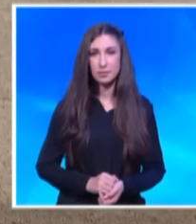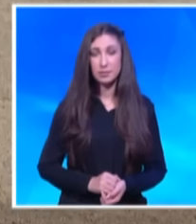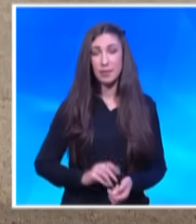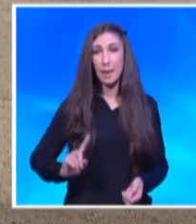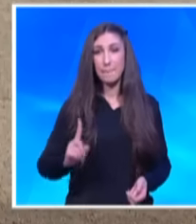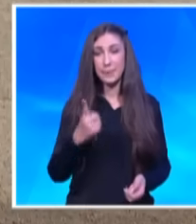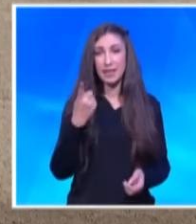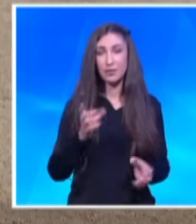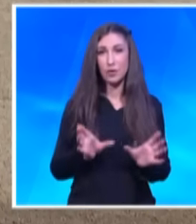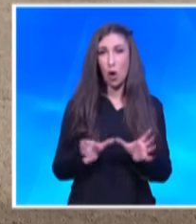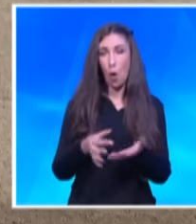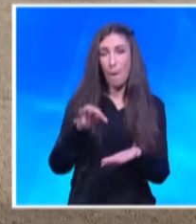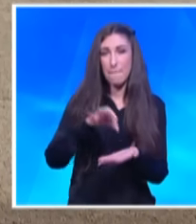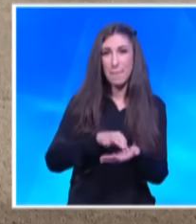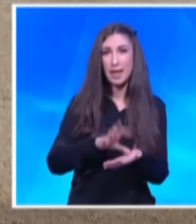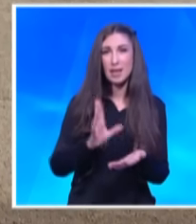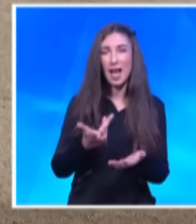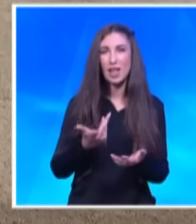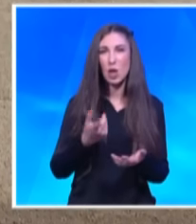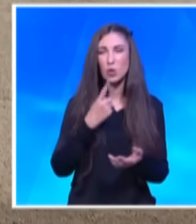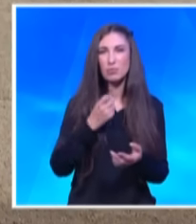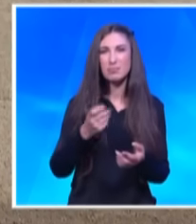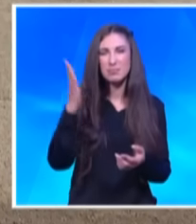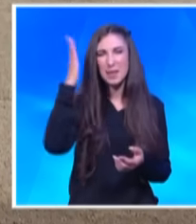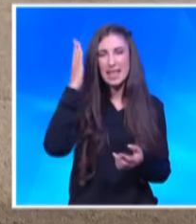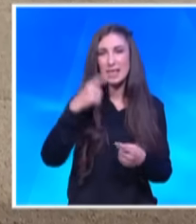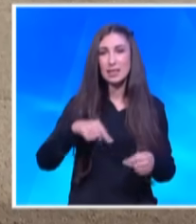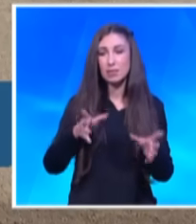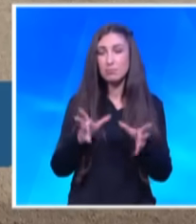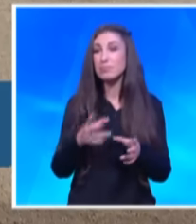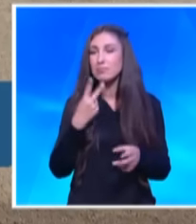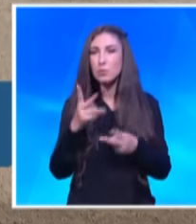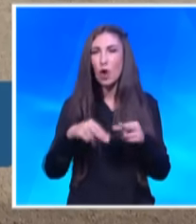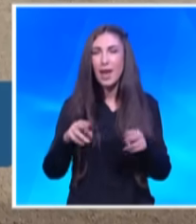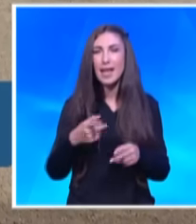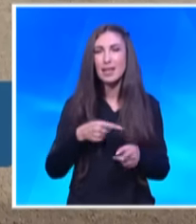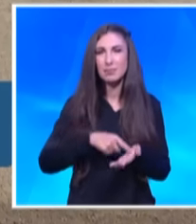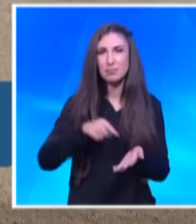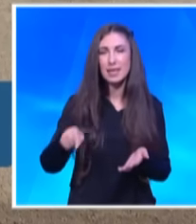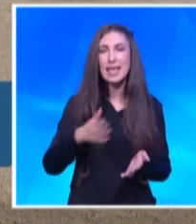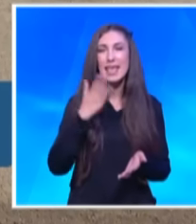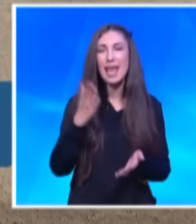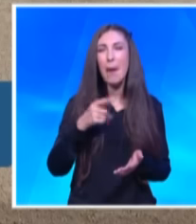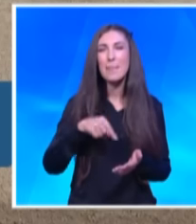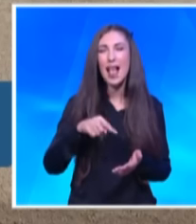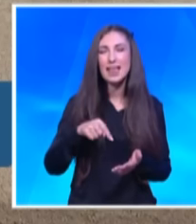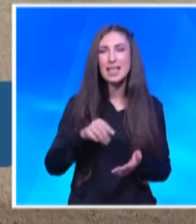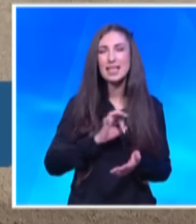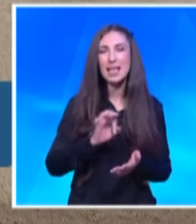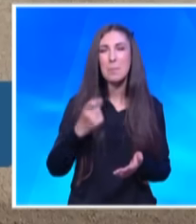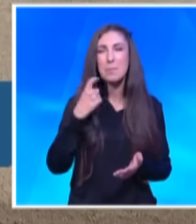Първият обект на проверка, с който се захвана регионалният министър, е отсечката между Ябланица и пътен възел Боаза